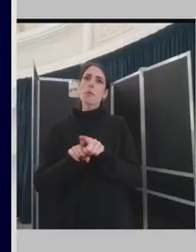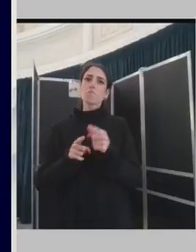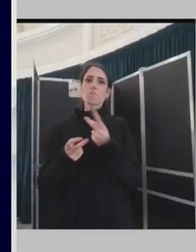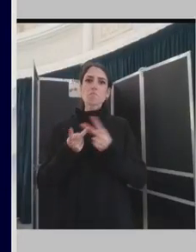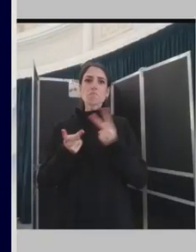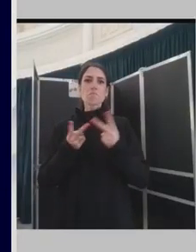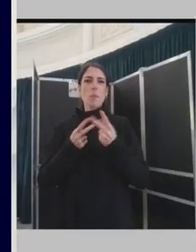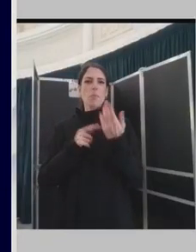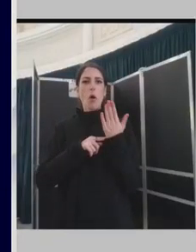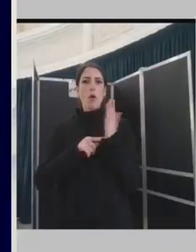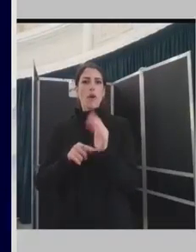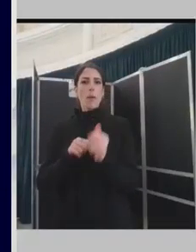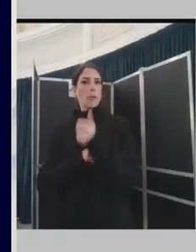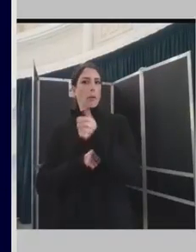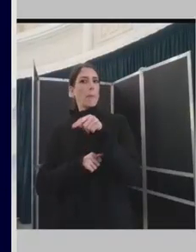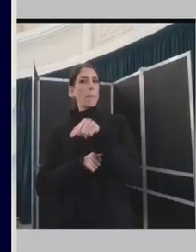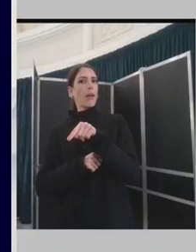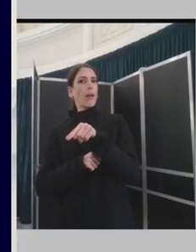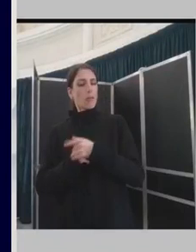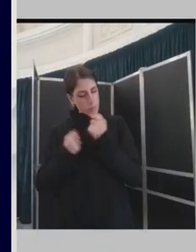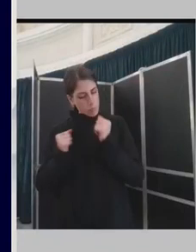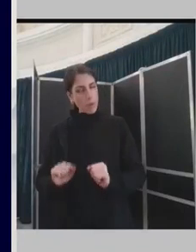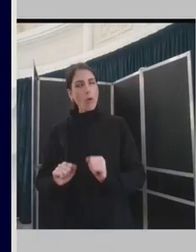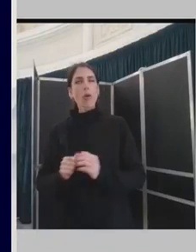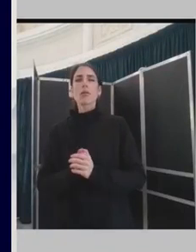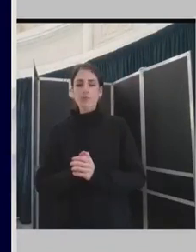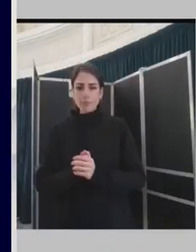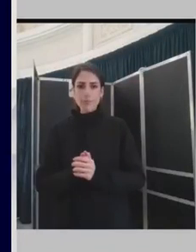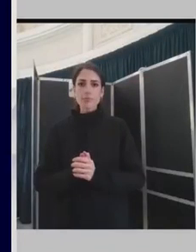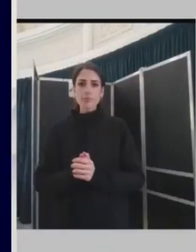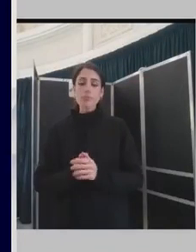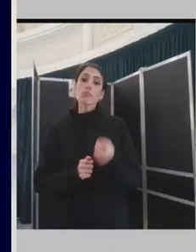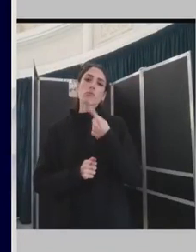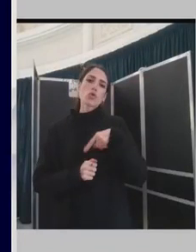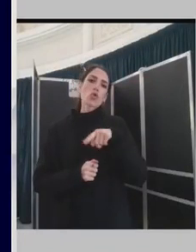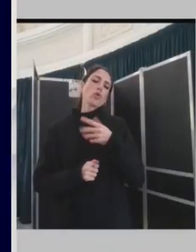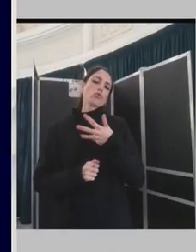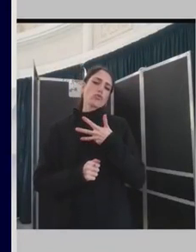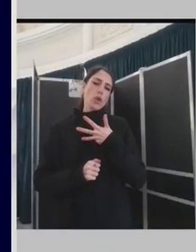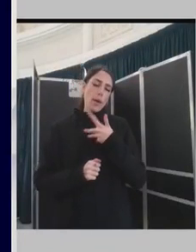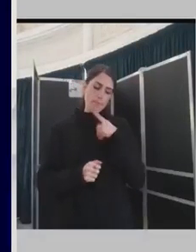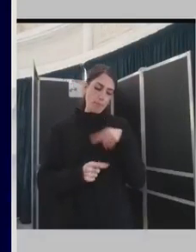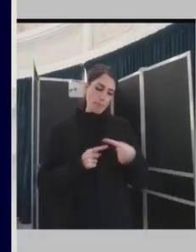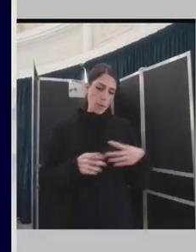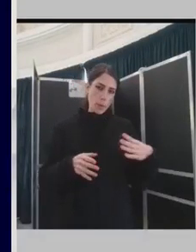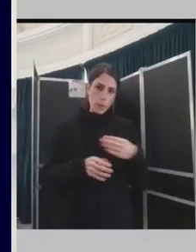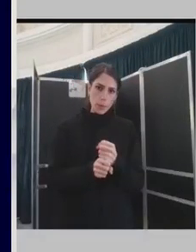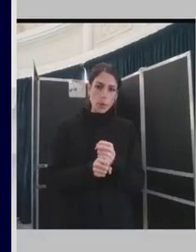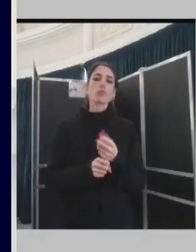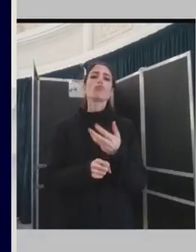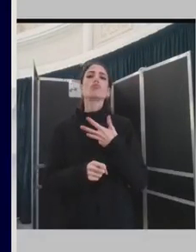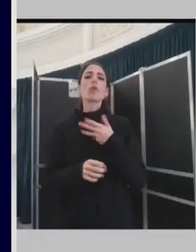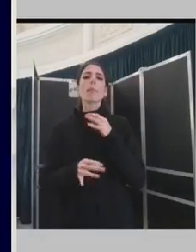concludo, tantissime realtà associative del territorio che si occupano di sicurezza,